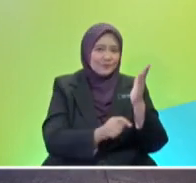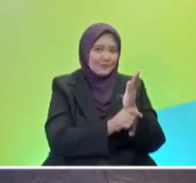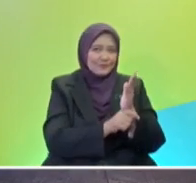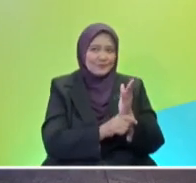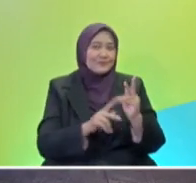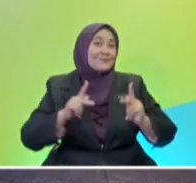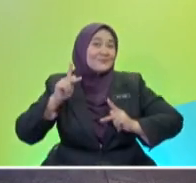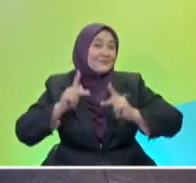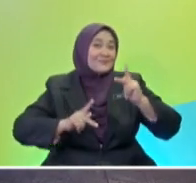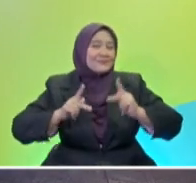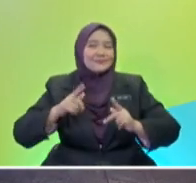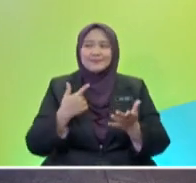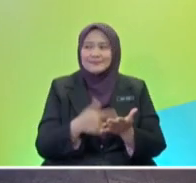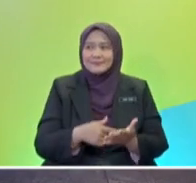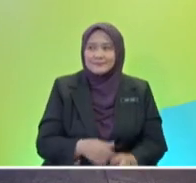sekarang